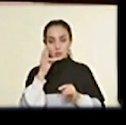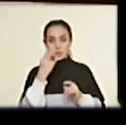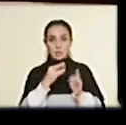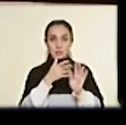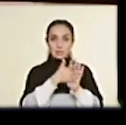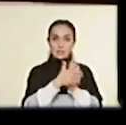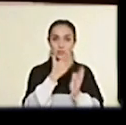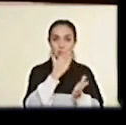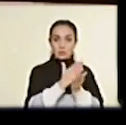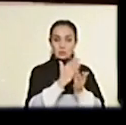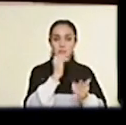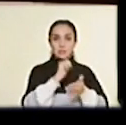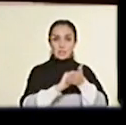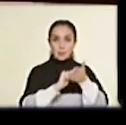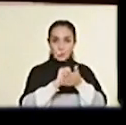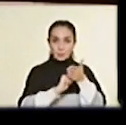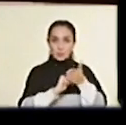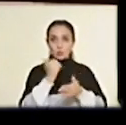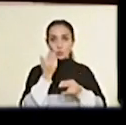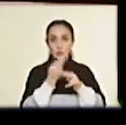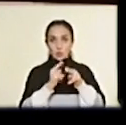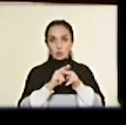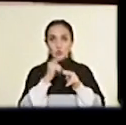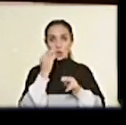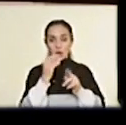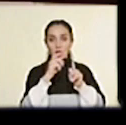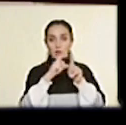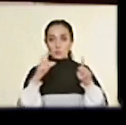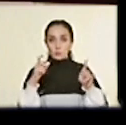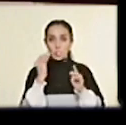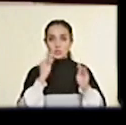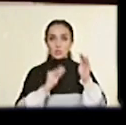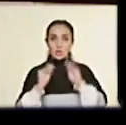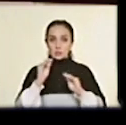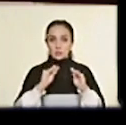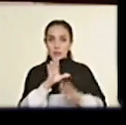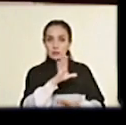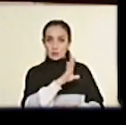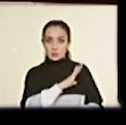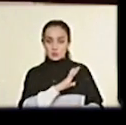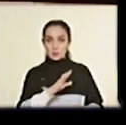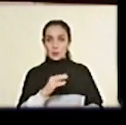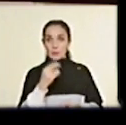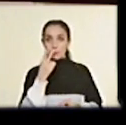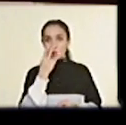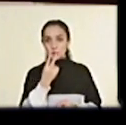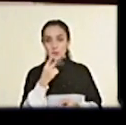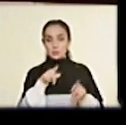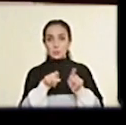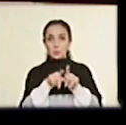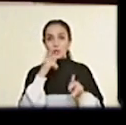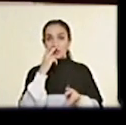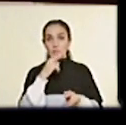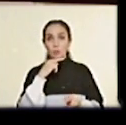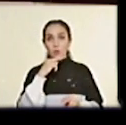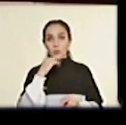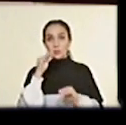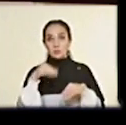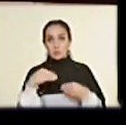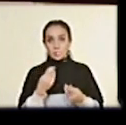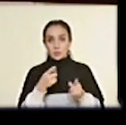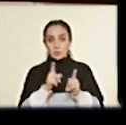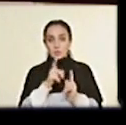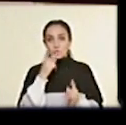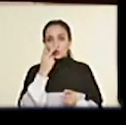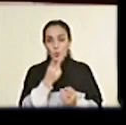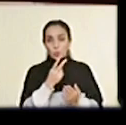ta'sir etishi sababli ushbu alifbo shakllangan ekan. Mana tasvirdan e'tibor bersangiz, ana shunday